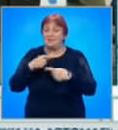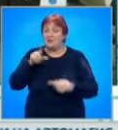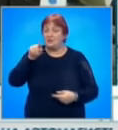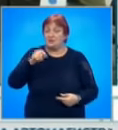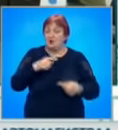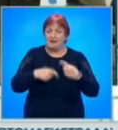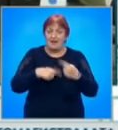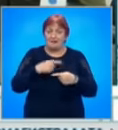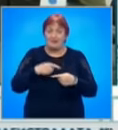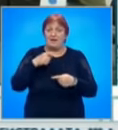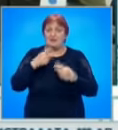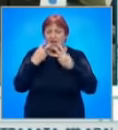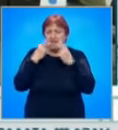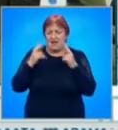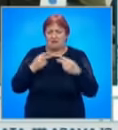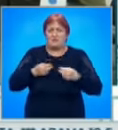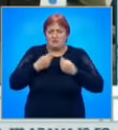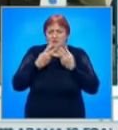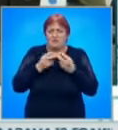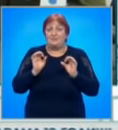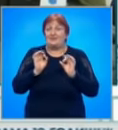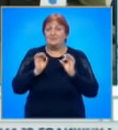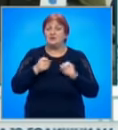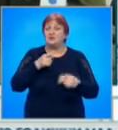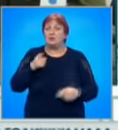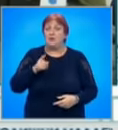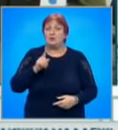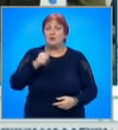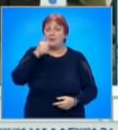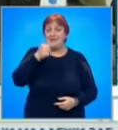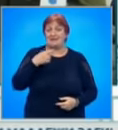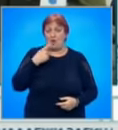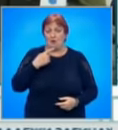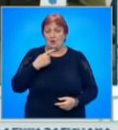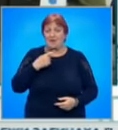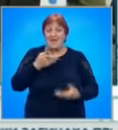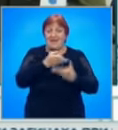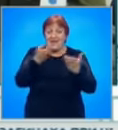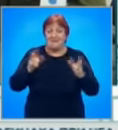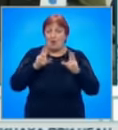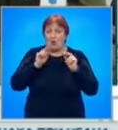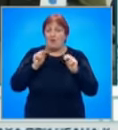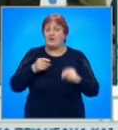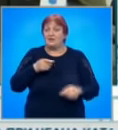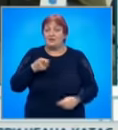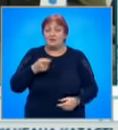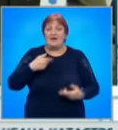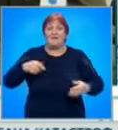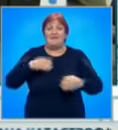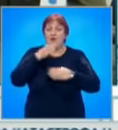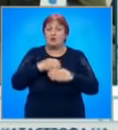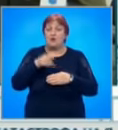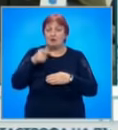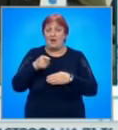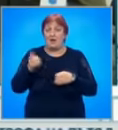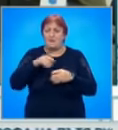пенсионната реформа, и те ясно да гарантират справедливостта, за която и БСП говори, и вие говорите за това нещо, ние до тогава